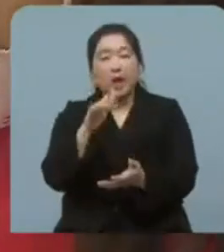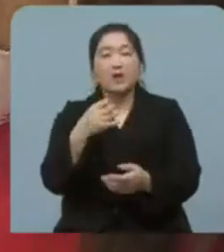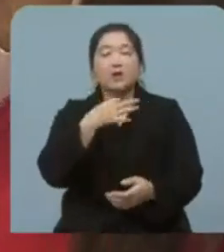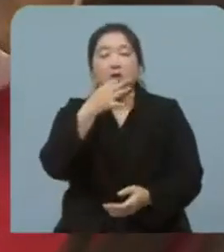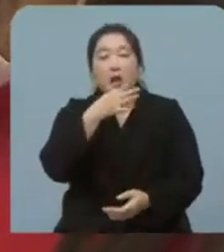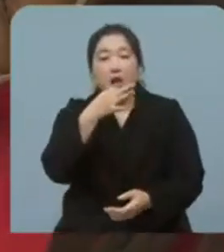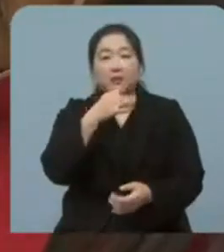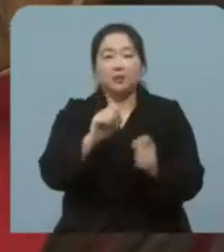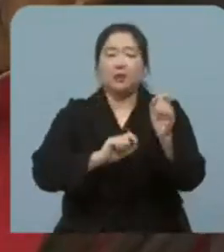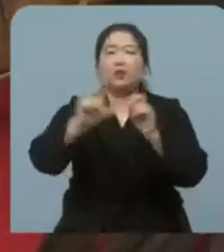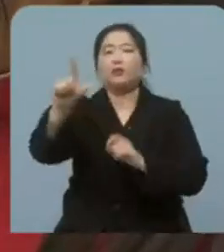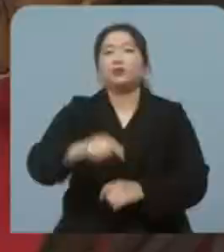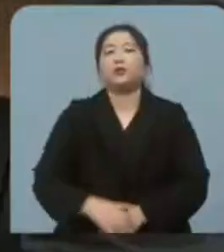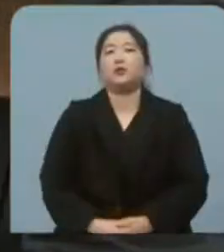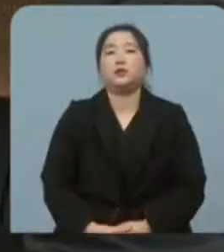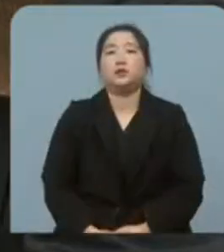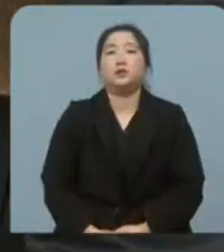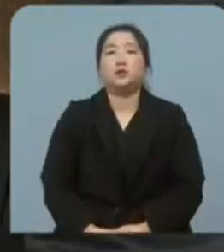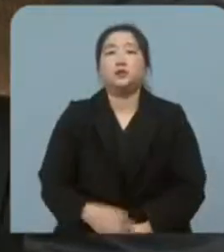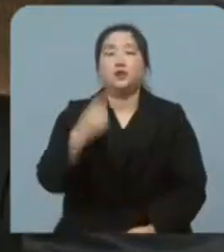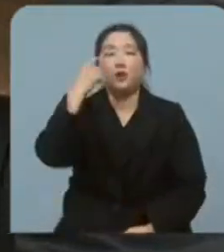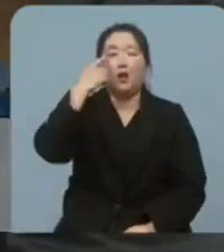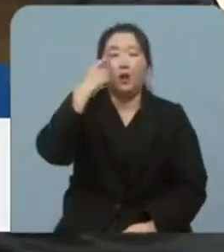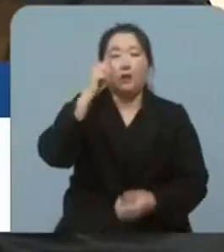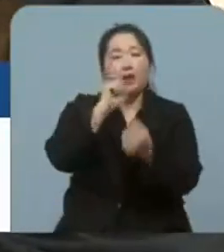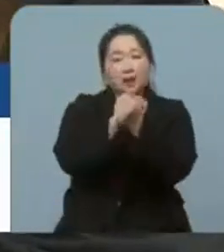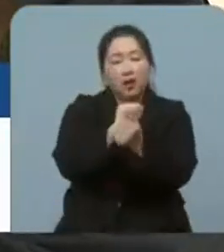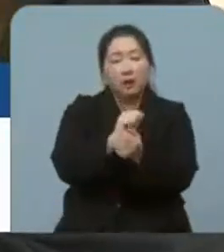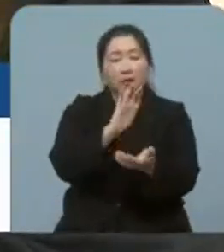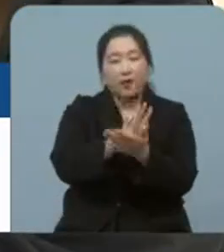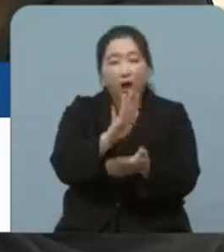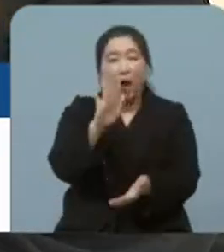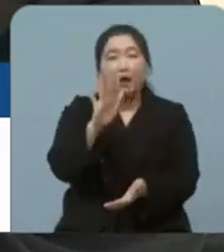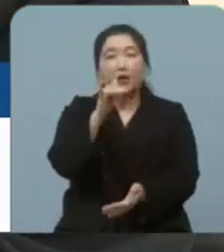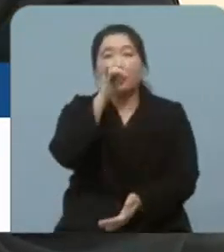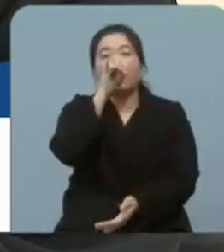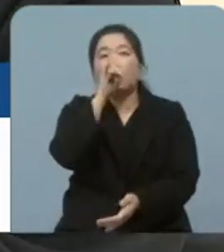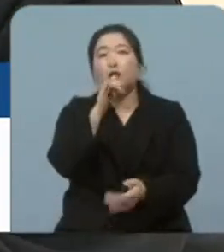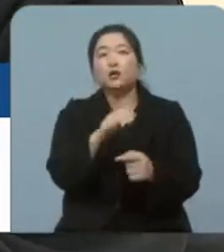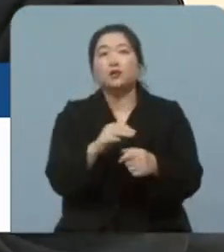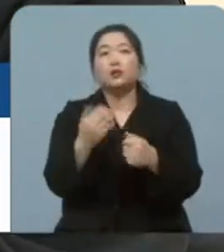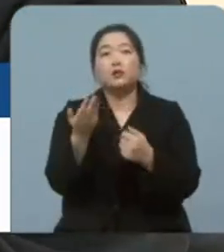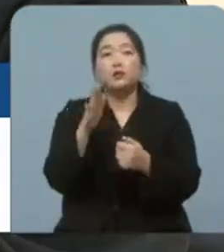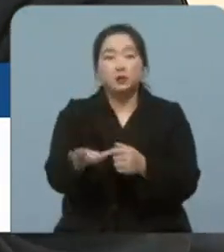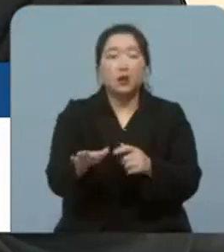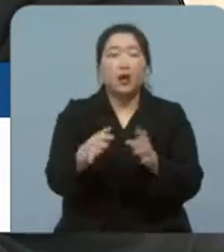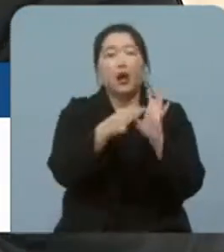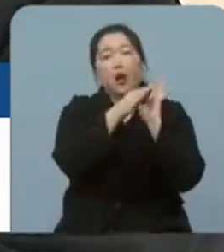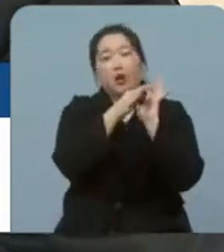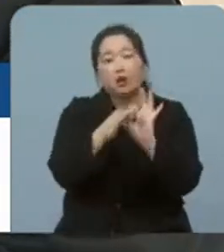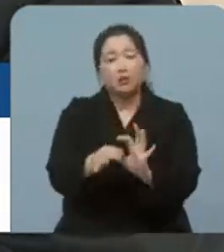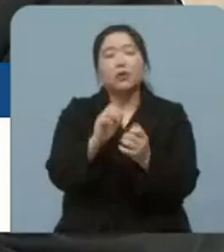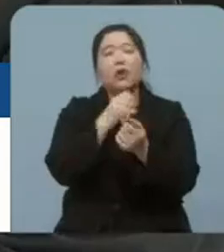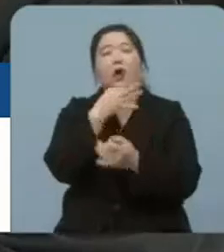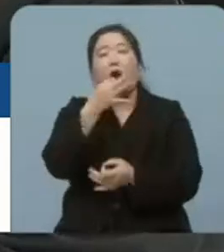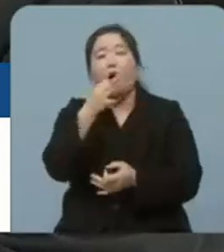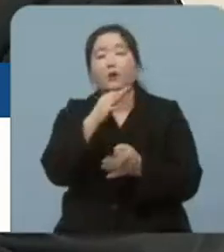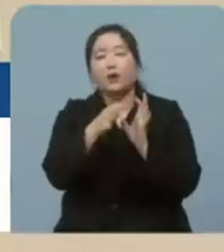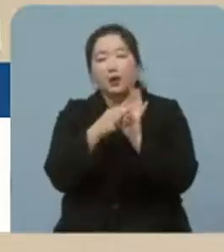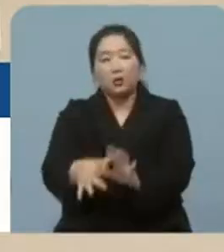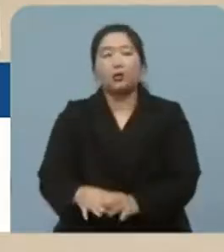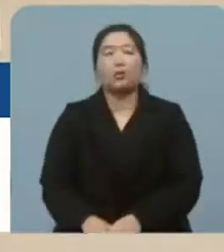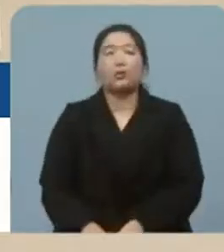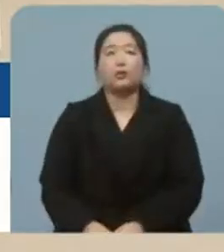감기 증상이 많습니다. 결막염 동반한 열감기가 있었어요. 그래서 근데 그게 계속 감기로 이어지면서